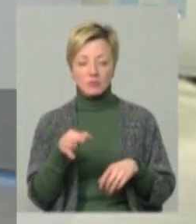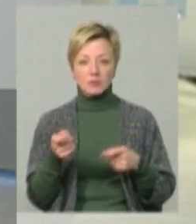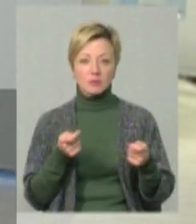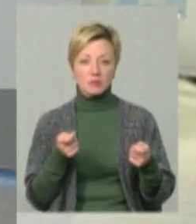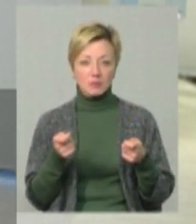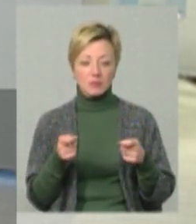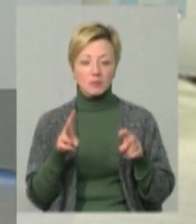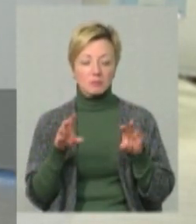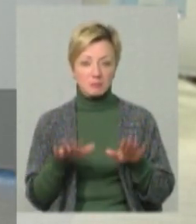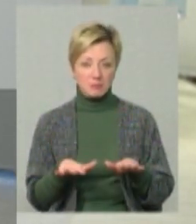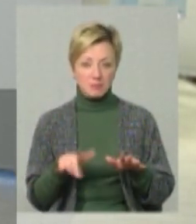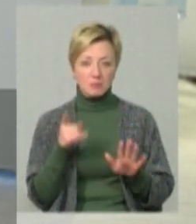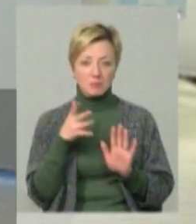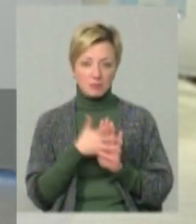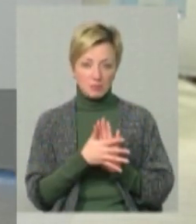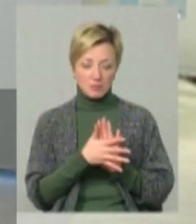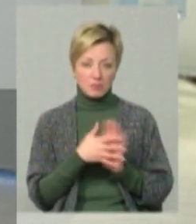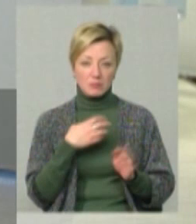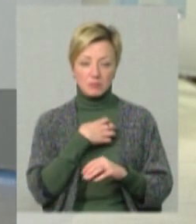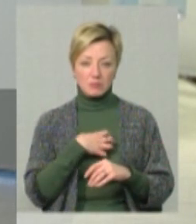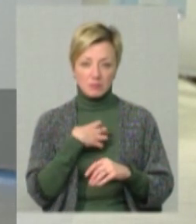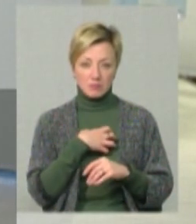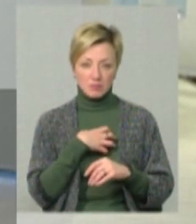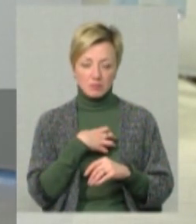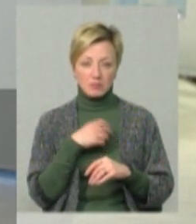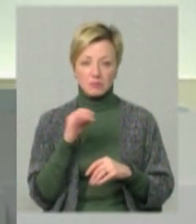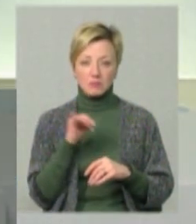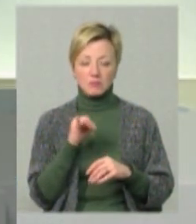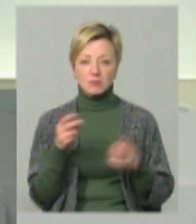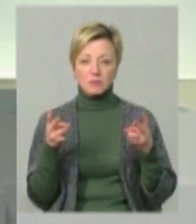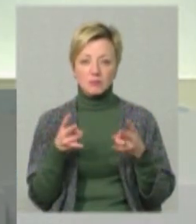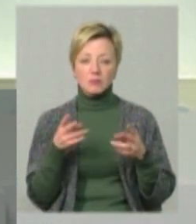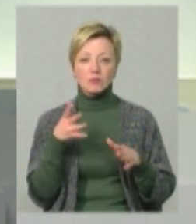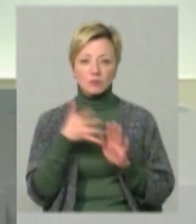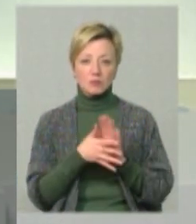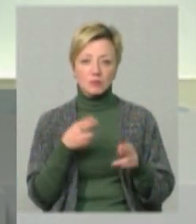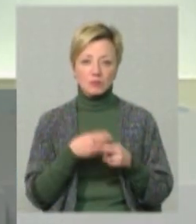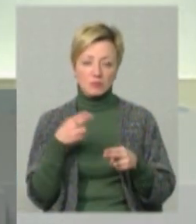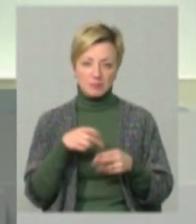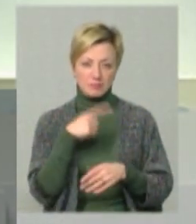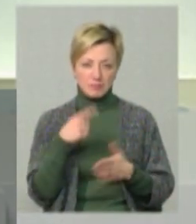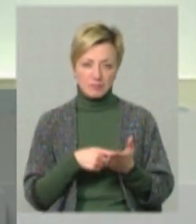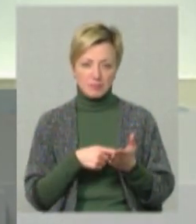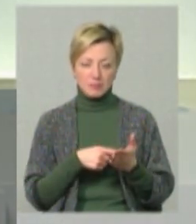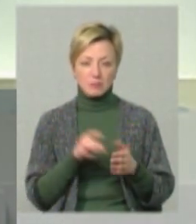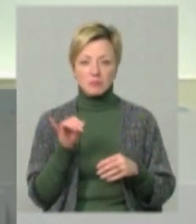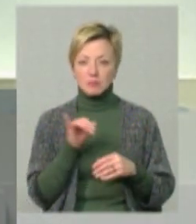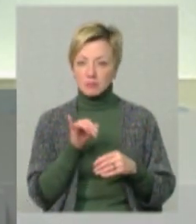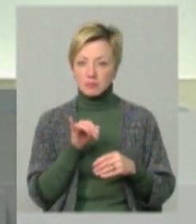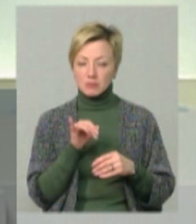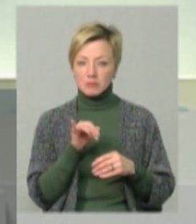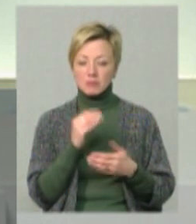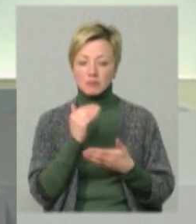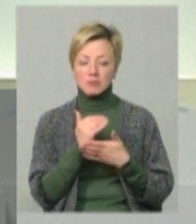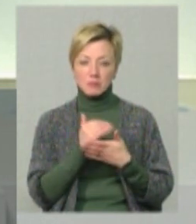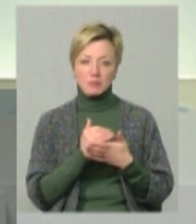обласні адміністрації на місцях розуміють важливість і розуміють гостроту питання. І